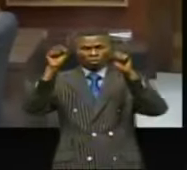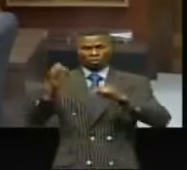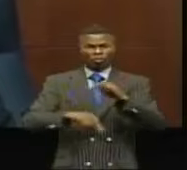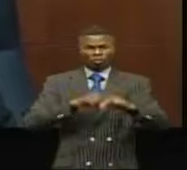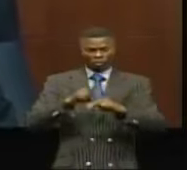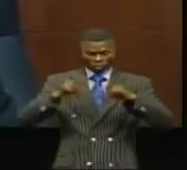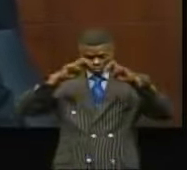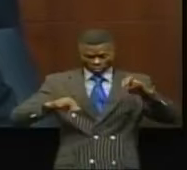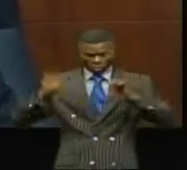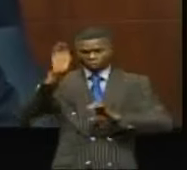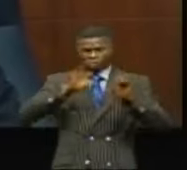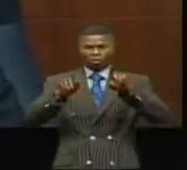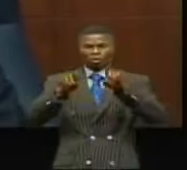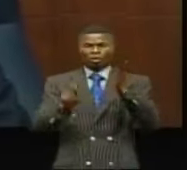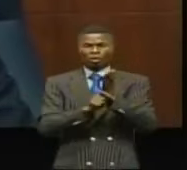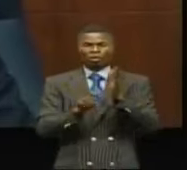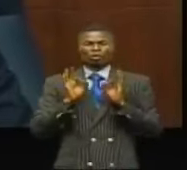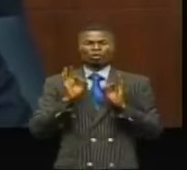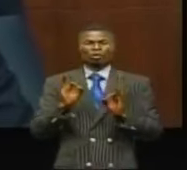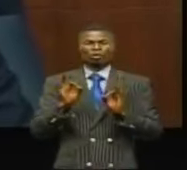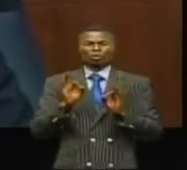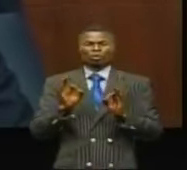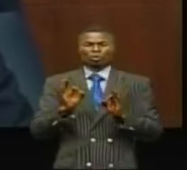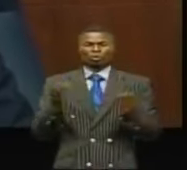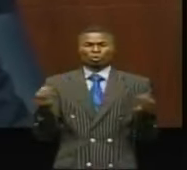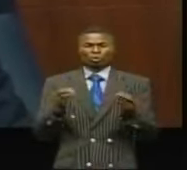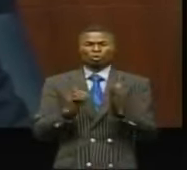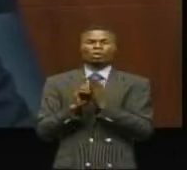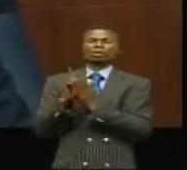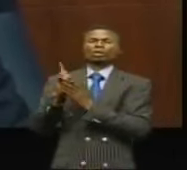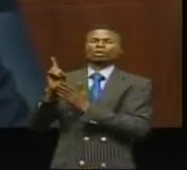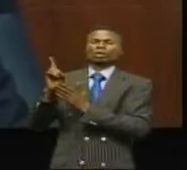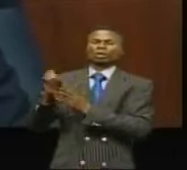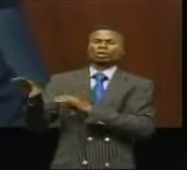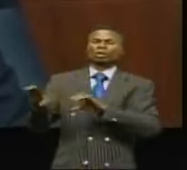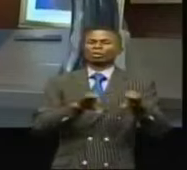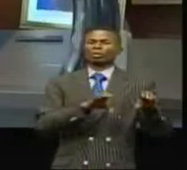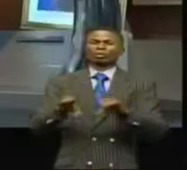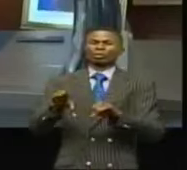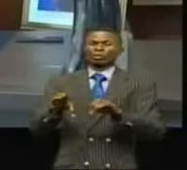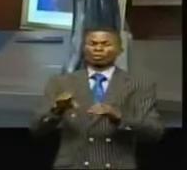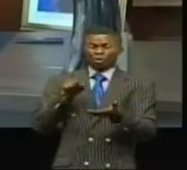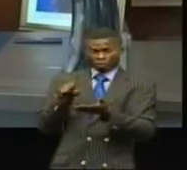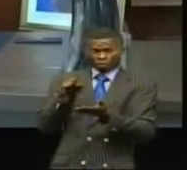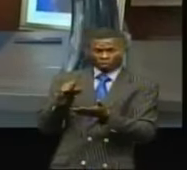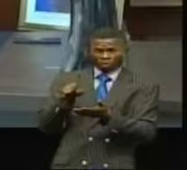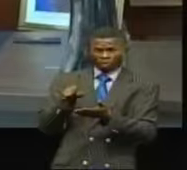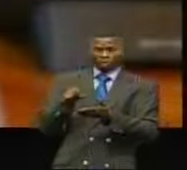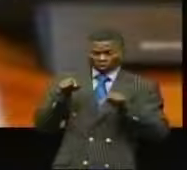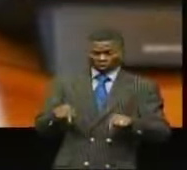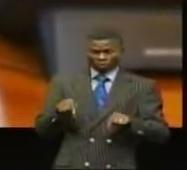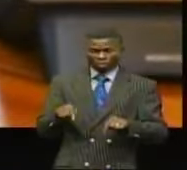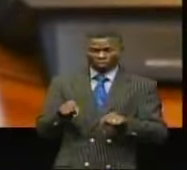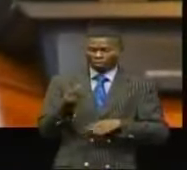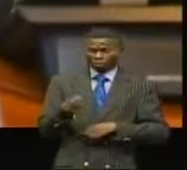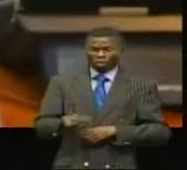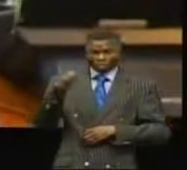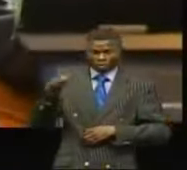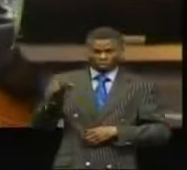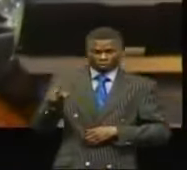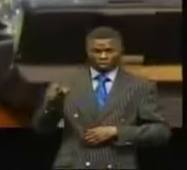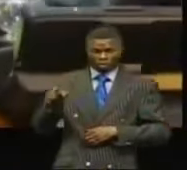recherche scientifique et innovation technologique en vue de booster les activités du dit secteur car à ce jour, les moyens mis à la disposition